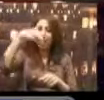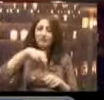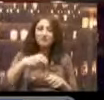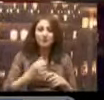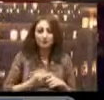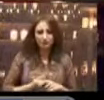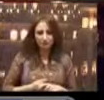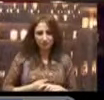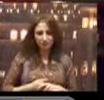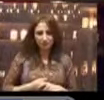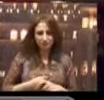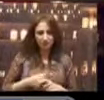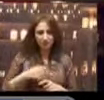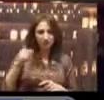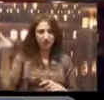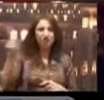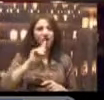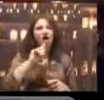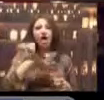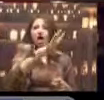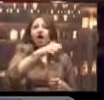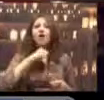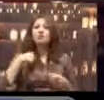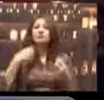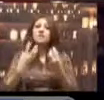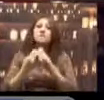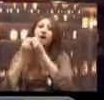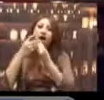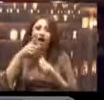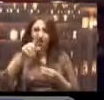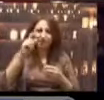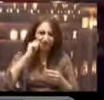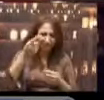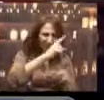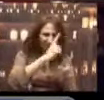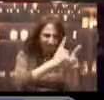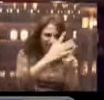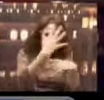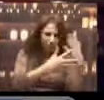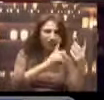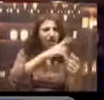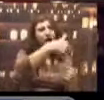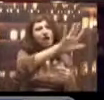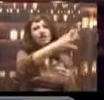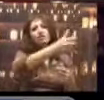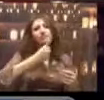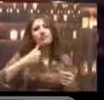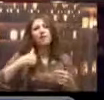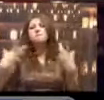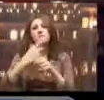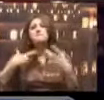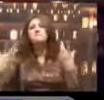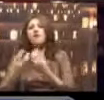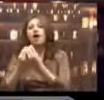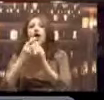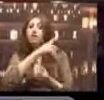وقال لي عماد، قال له ما تاخدش يوسف، خلاص يوسف معايا فمش هيبقى فاضي يعمل الفيلم وبتاع. وكله طبعا تلامذه الاستاذ بيحترموه جدا في الحته دي خلاص.